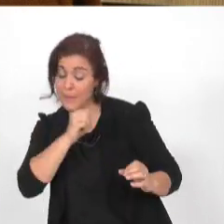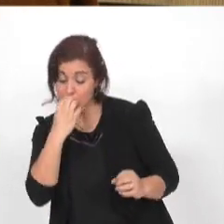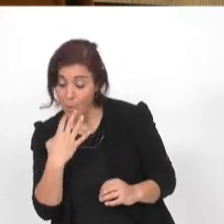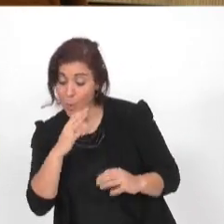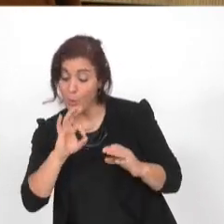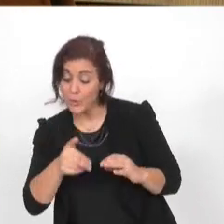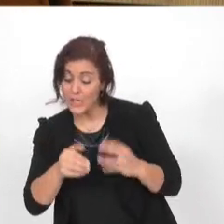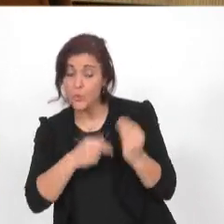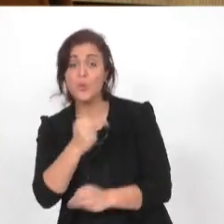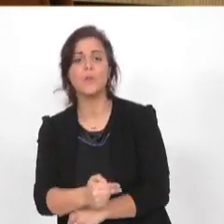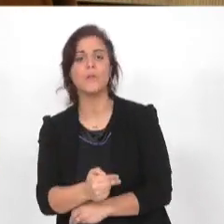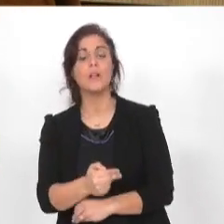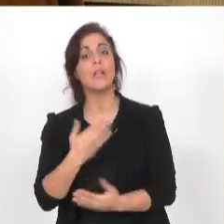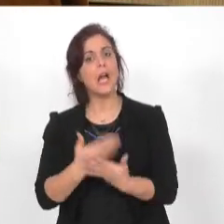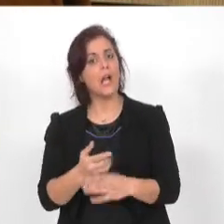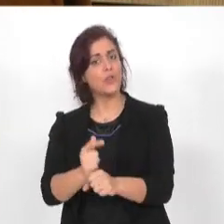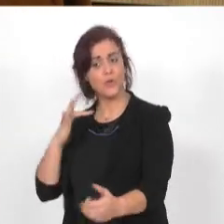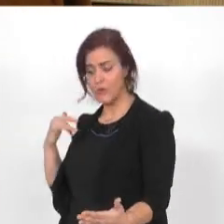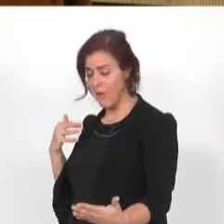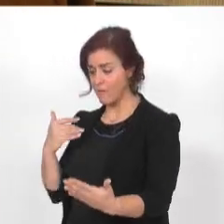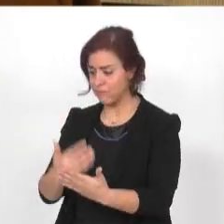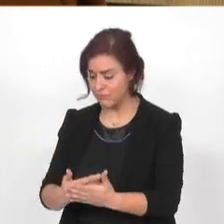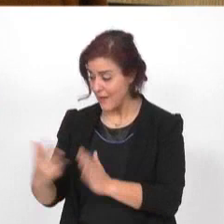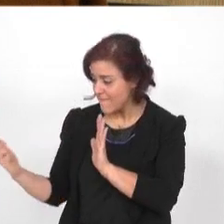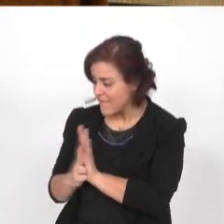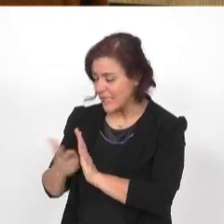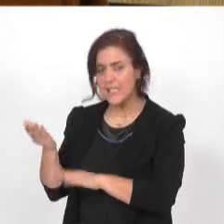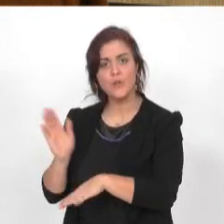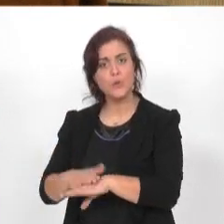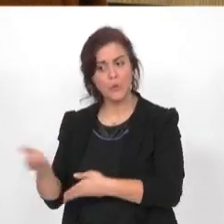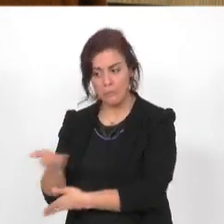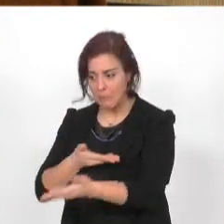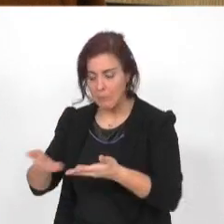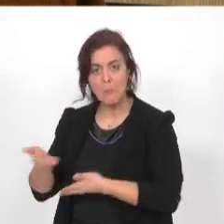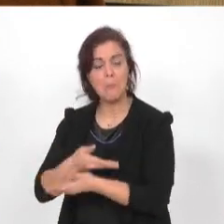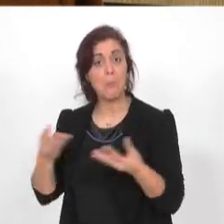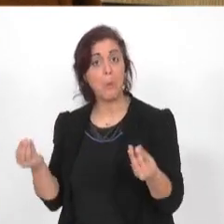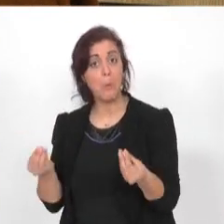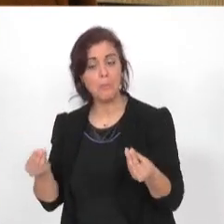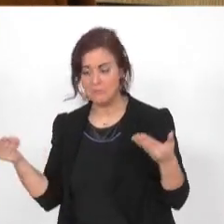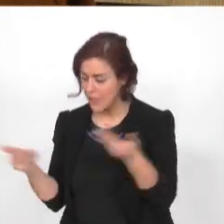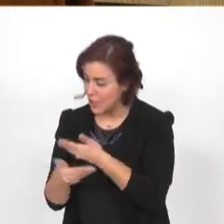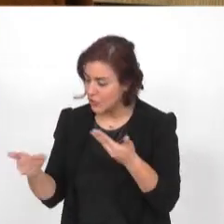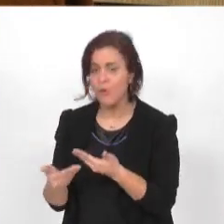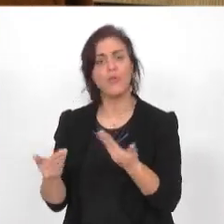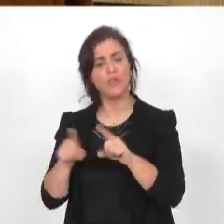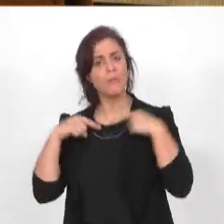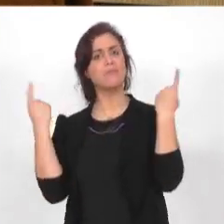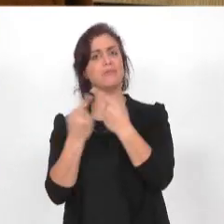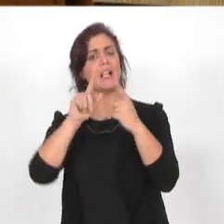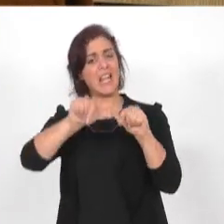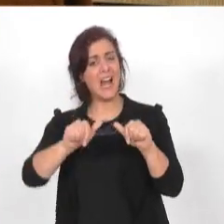de 2 ans après son adoption, qu'est devenue cette intention? Les échanges qui se sont tenus en commission gouvernance